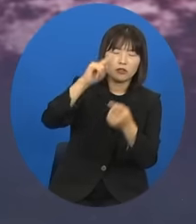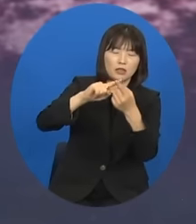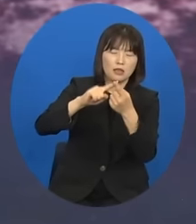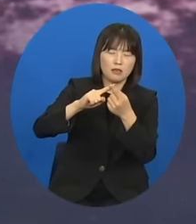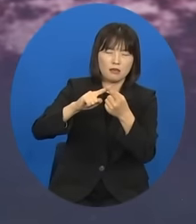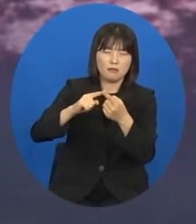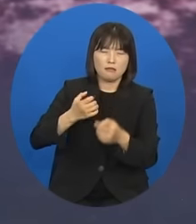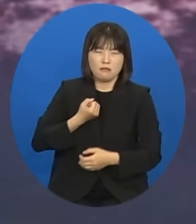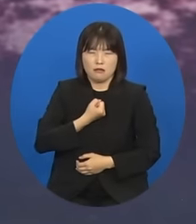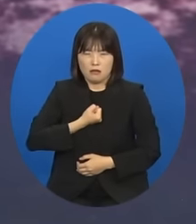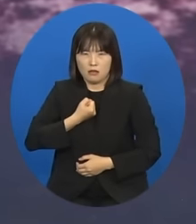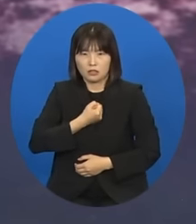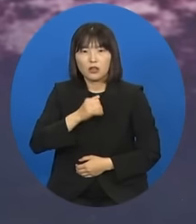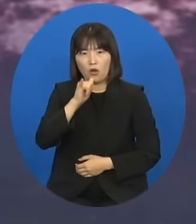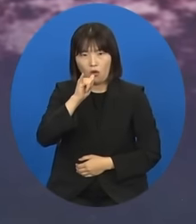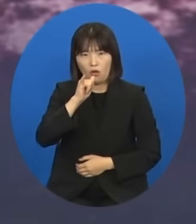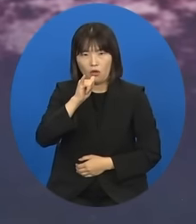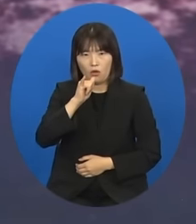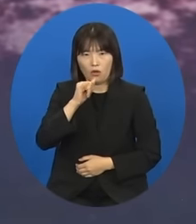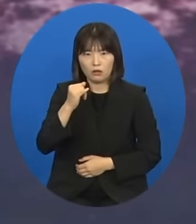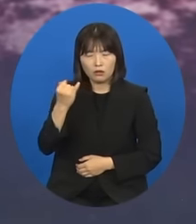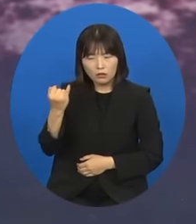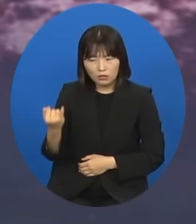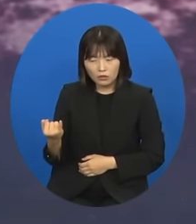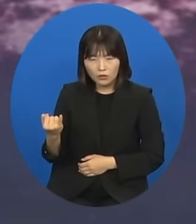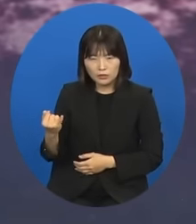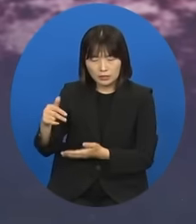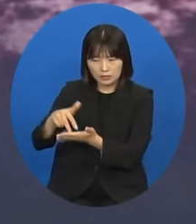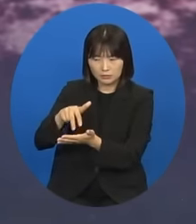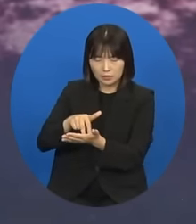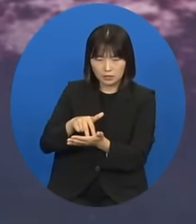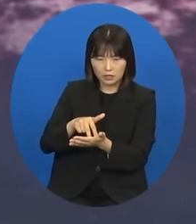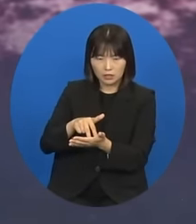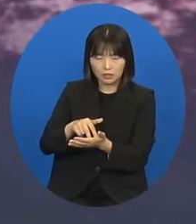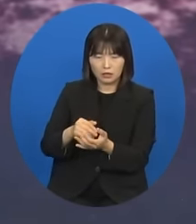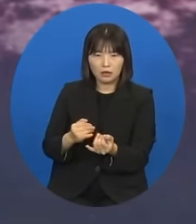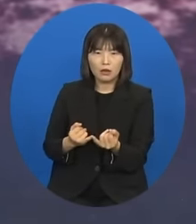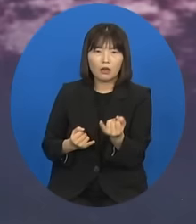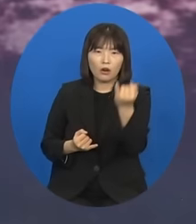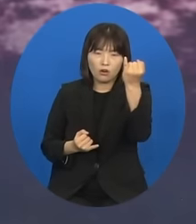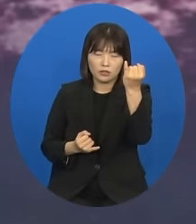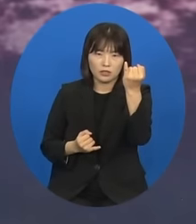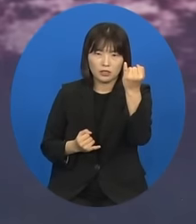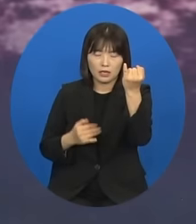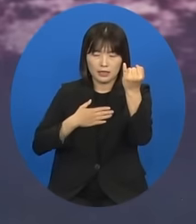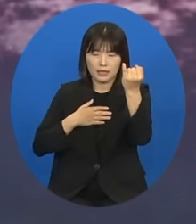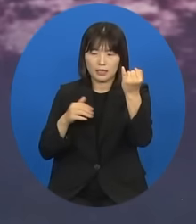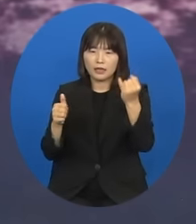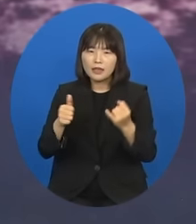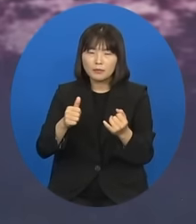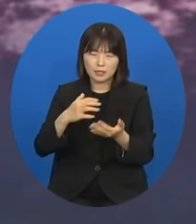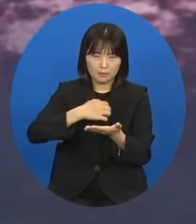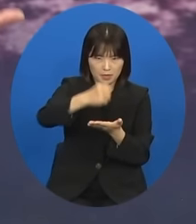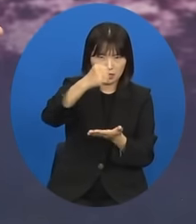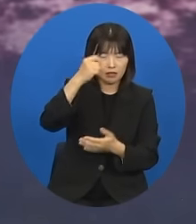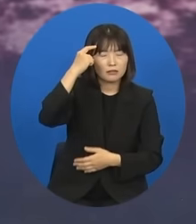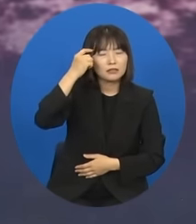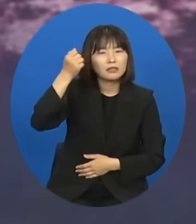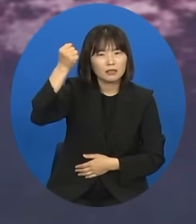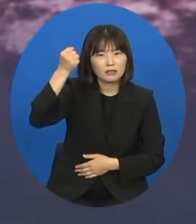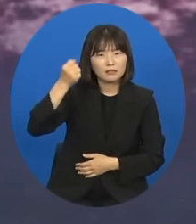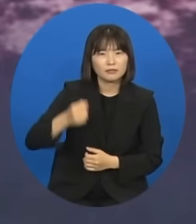동생 입장에서는 언니에게 남자를 빼앗겼다고 생각할 수밖에 없는 것이죠 그리고 그